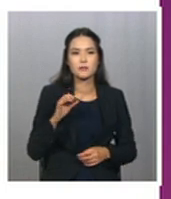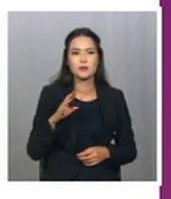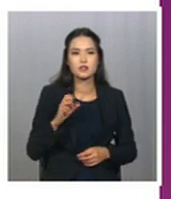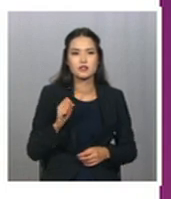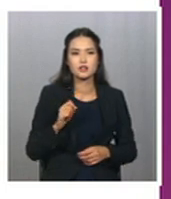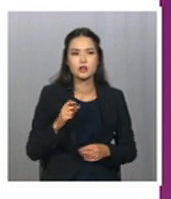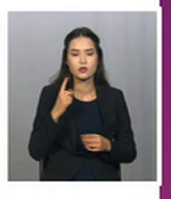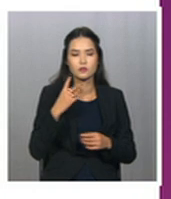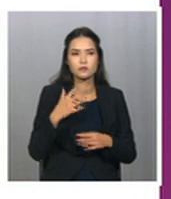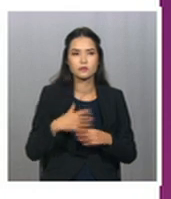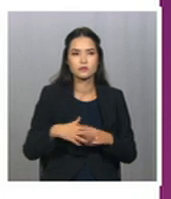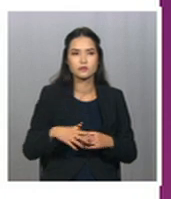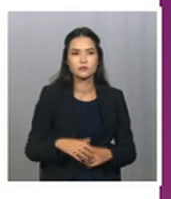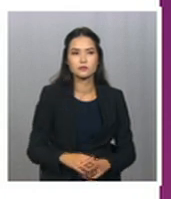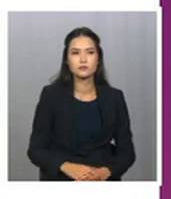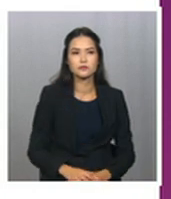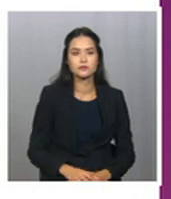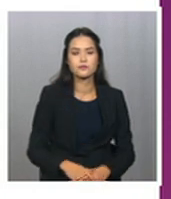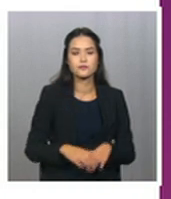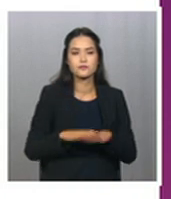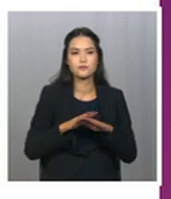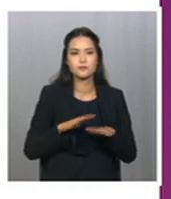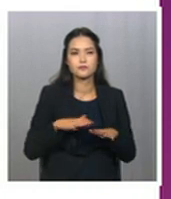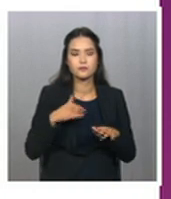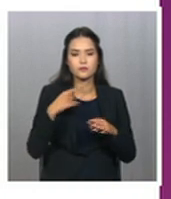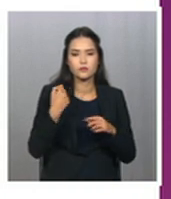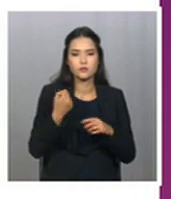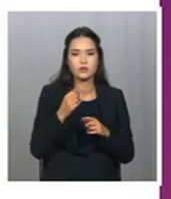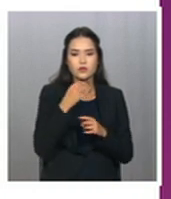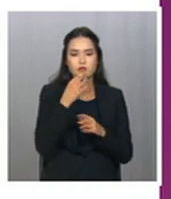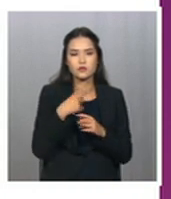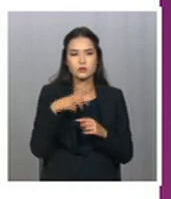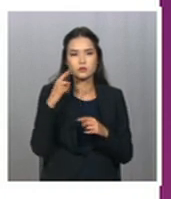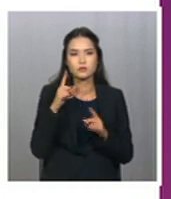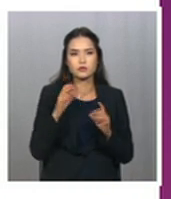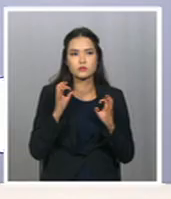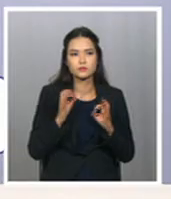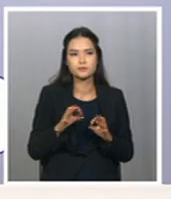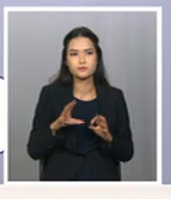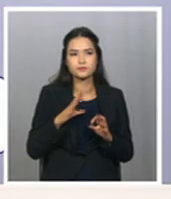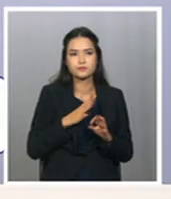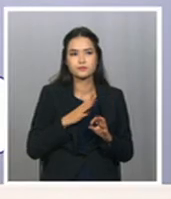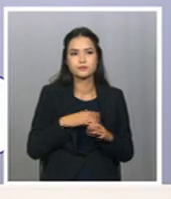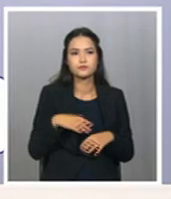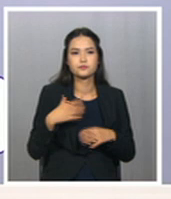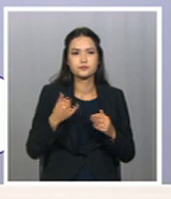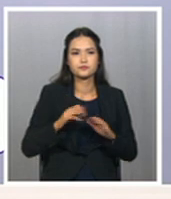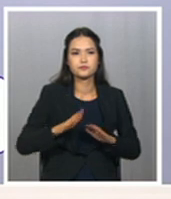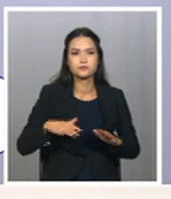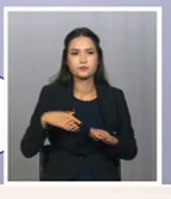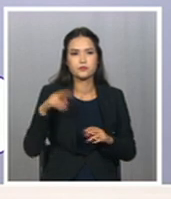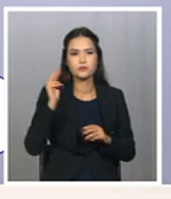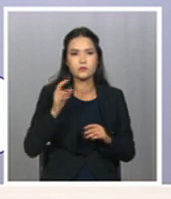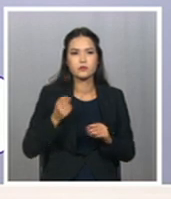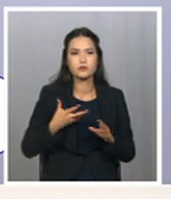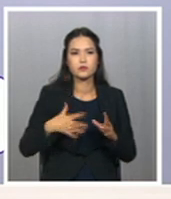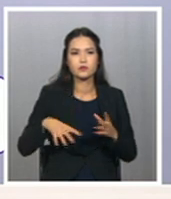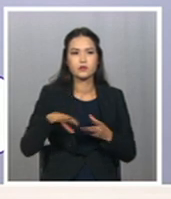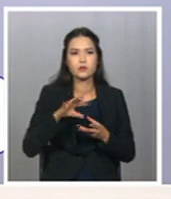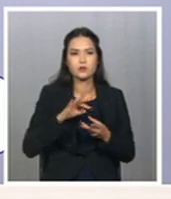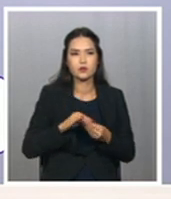ұмтылуы. Оқушылар, сіздердің жауаптарыңыз дұрыс болды деп есептеймін. Сонымен оқушылар, бүгінгі сабағымызды